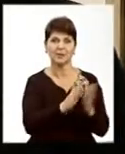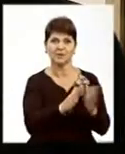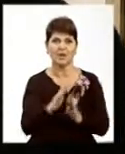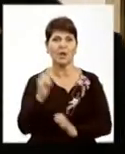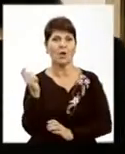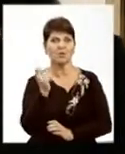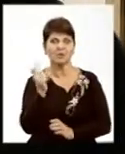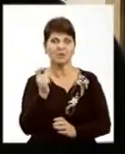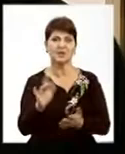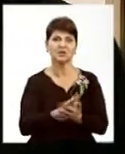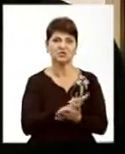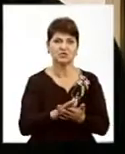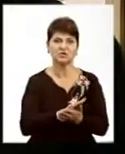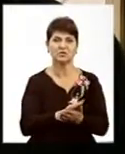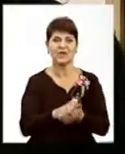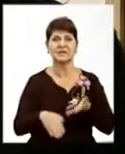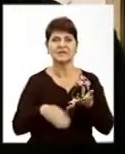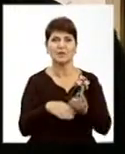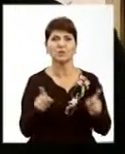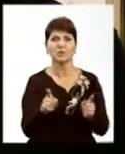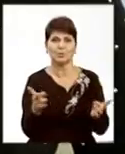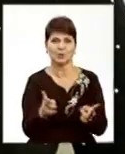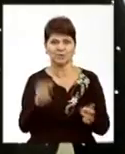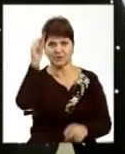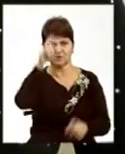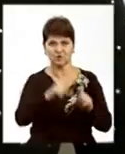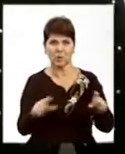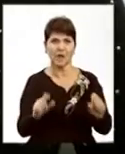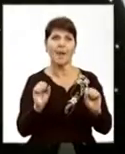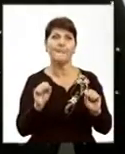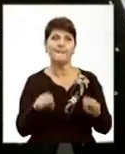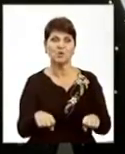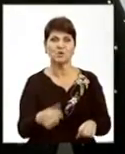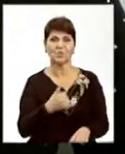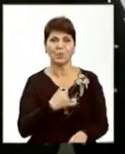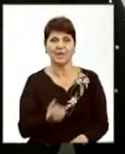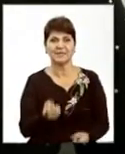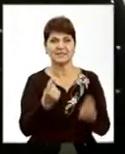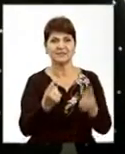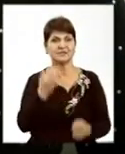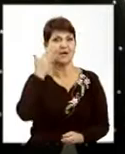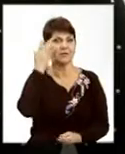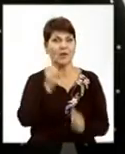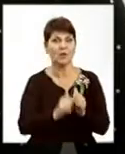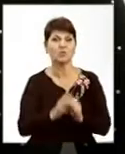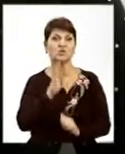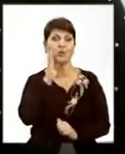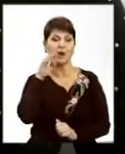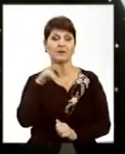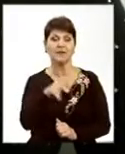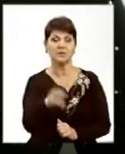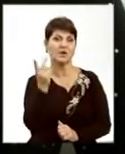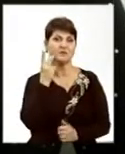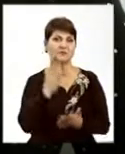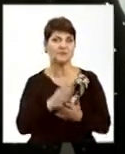засоби, миючі, чистячі, те, що потрібно школі. І, можливо, в мене з'явиться якась ідея, коли я кожного ранку йду до школи, є ж завжди